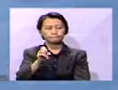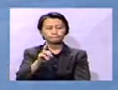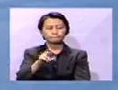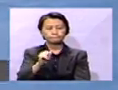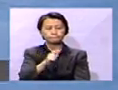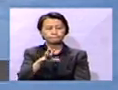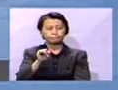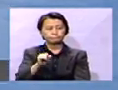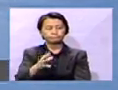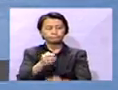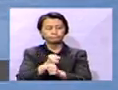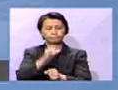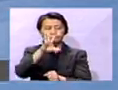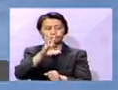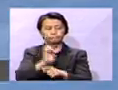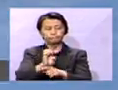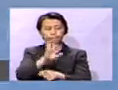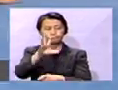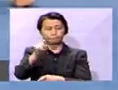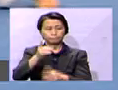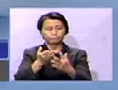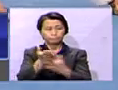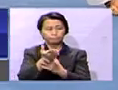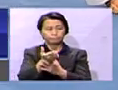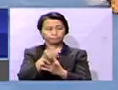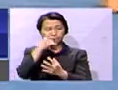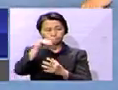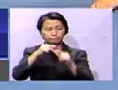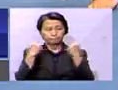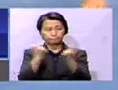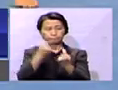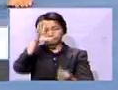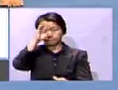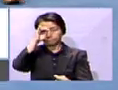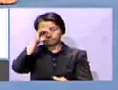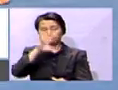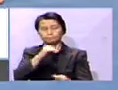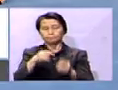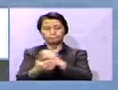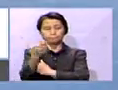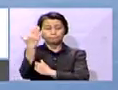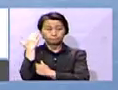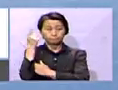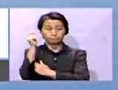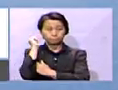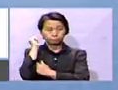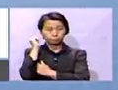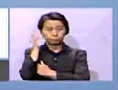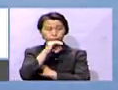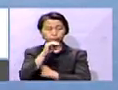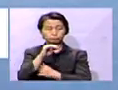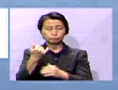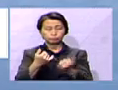emas ke-51 buat negara melalui ancaran kata berpasukan lelaki pada 11 pagi tadi. Tandingan